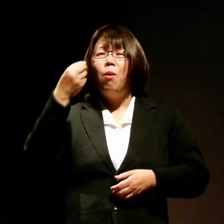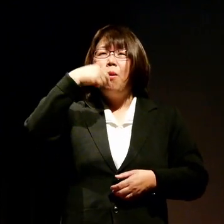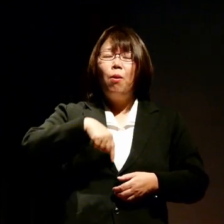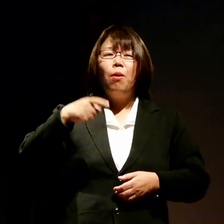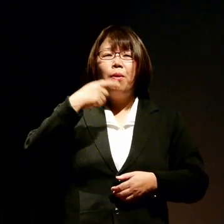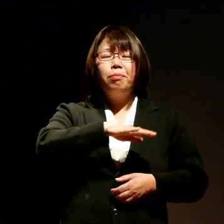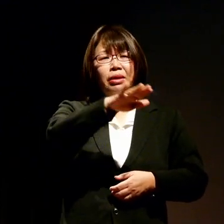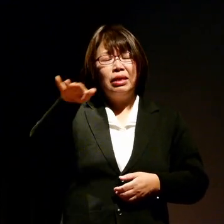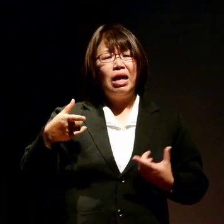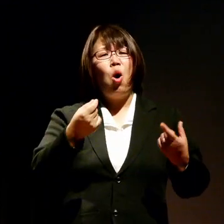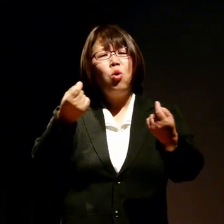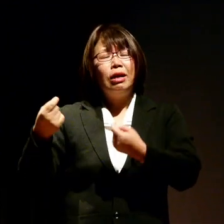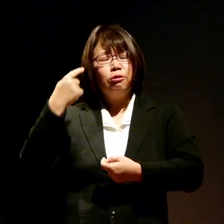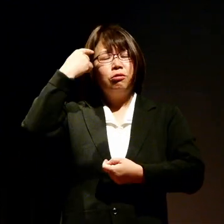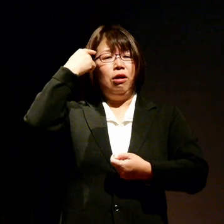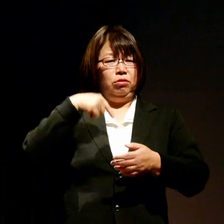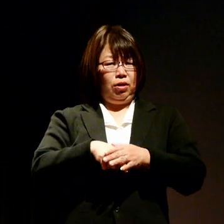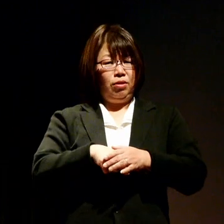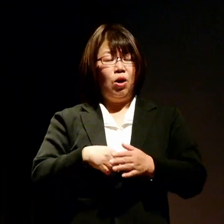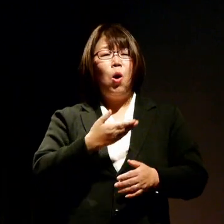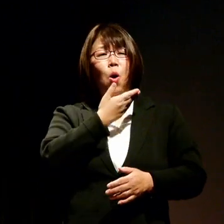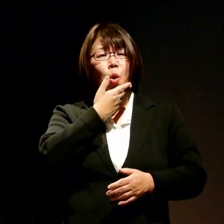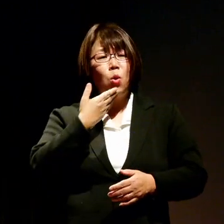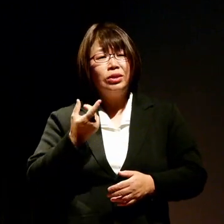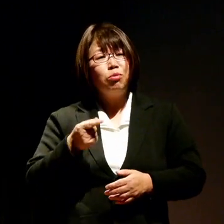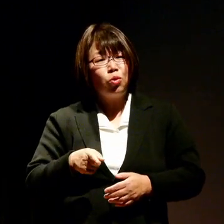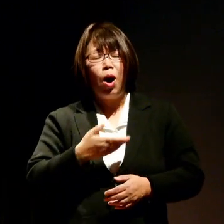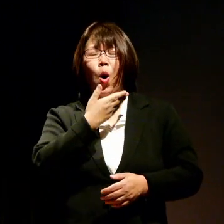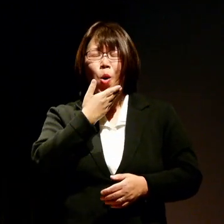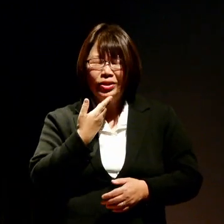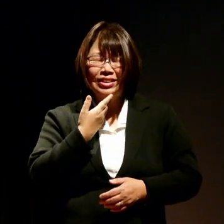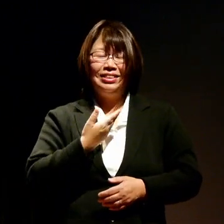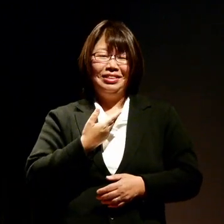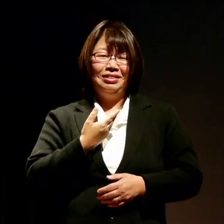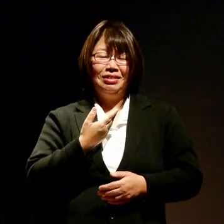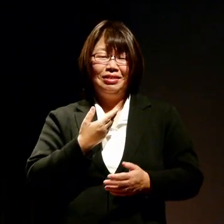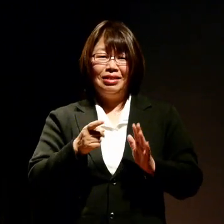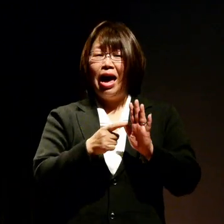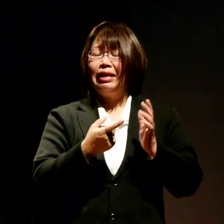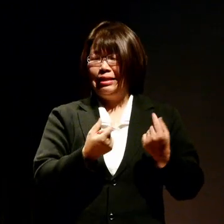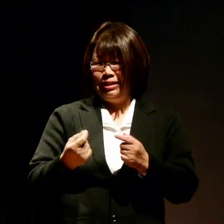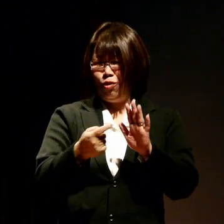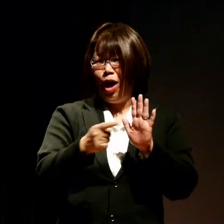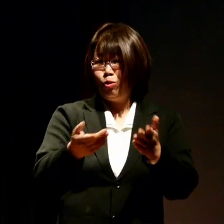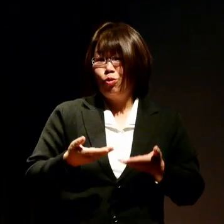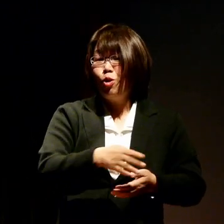んな感じるんです。おいしいものにはおいしいってしっかり反応してくれます。